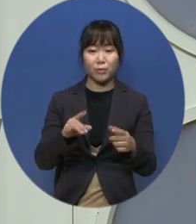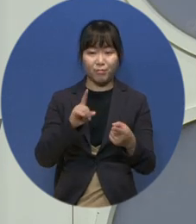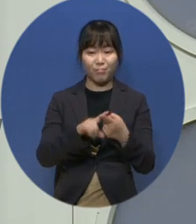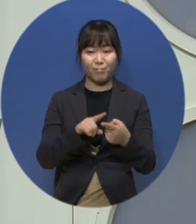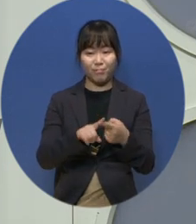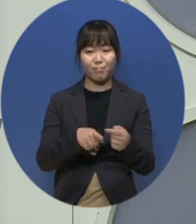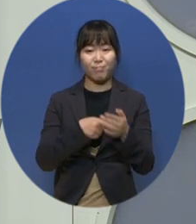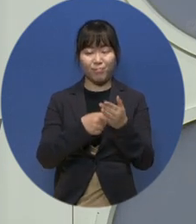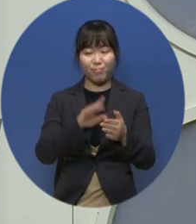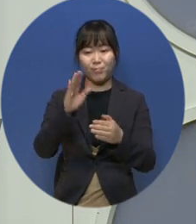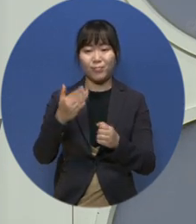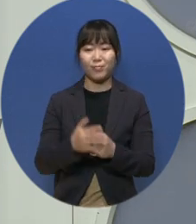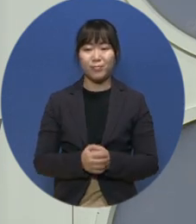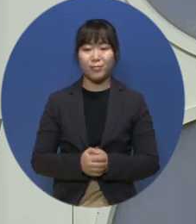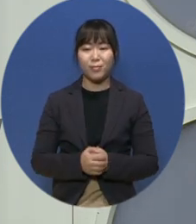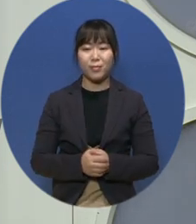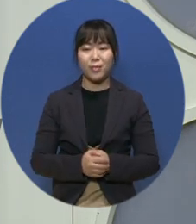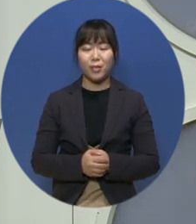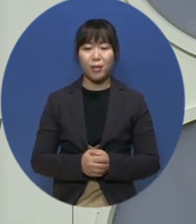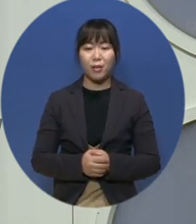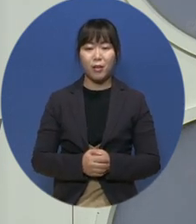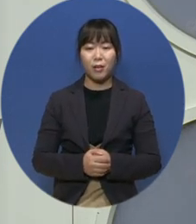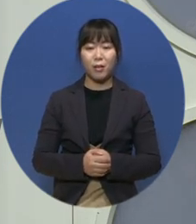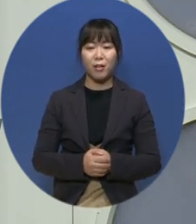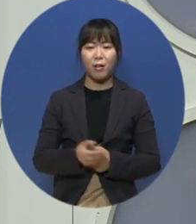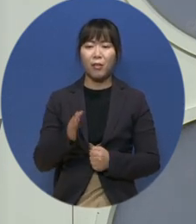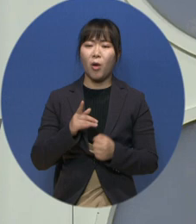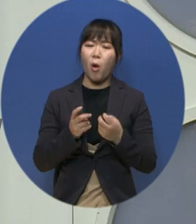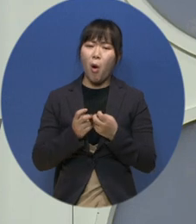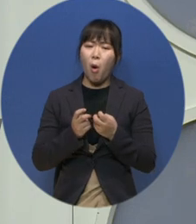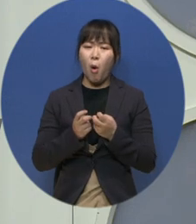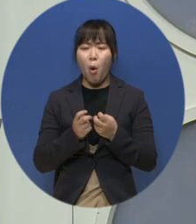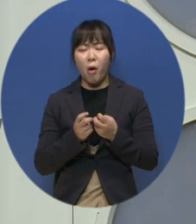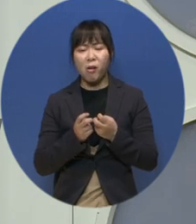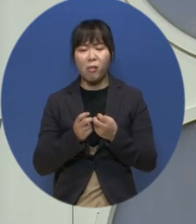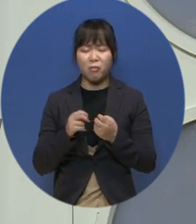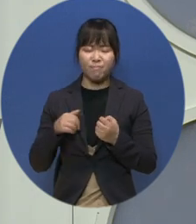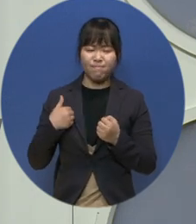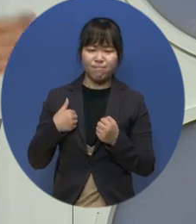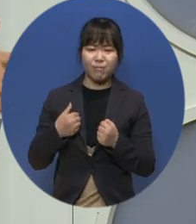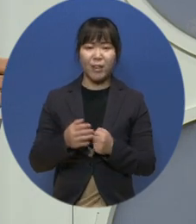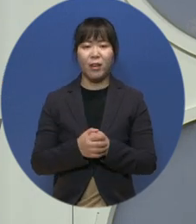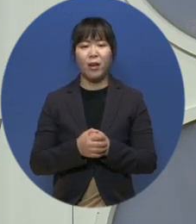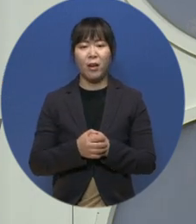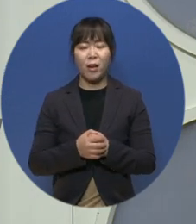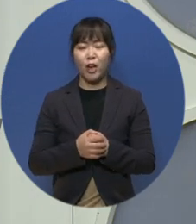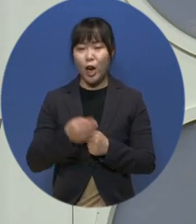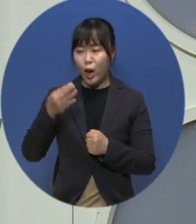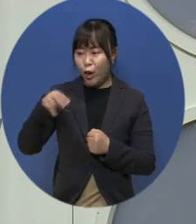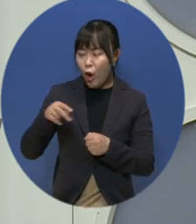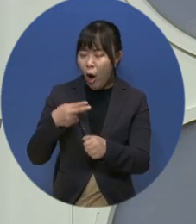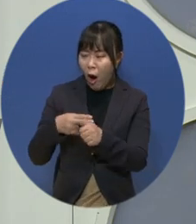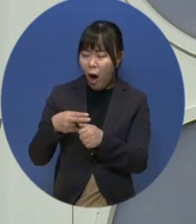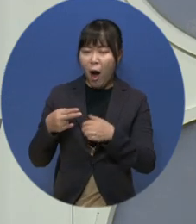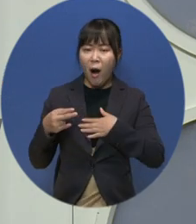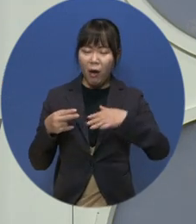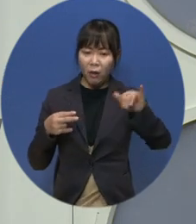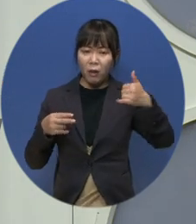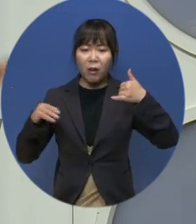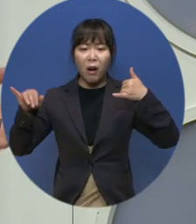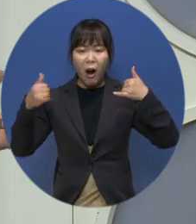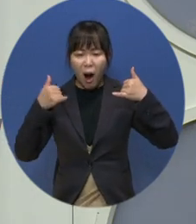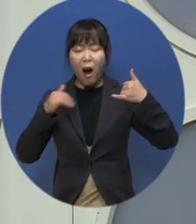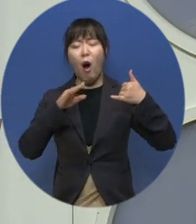되고요. 근데 어떻게 했는지 모르겠어요. 그러면은 이렇게 유 선생님이나 저한테 연락을